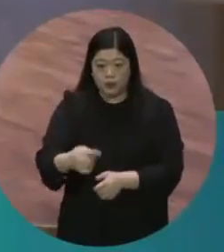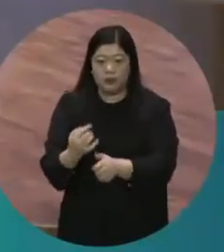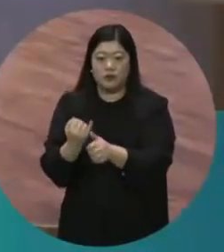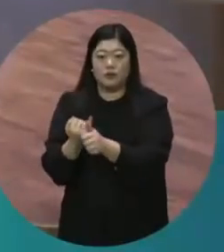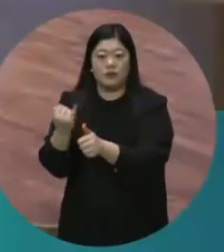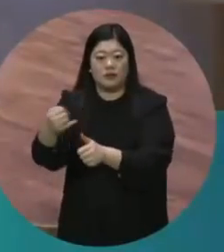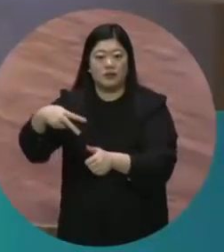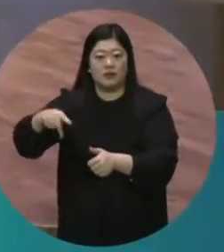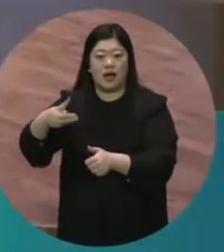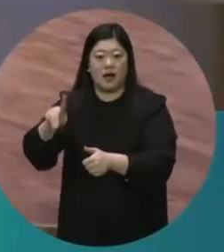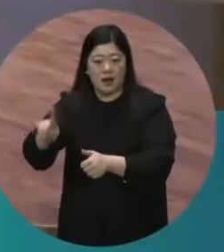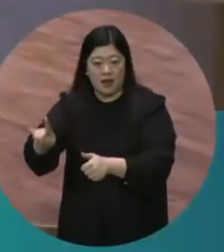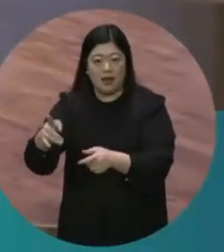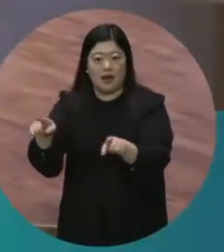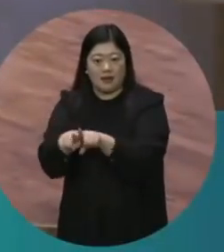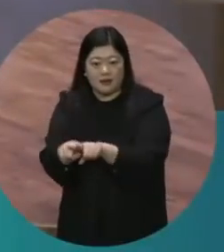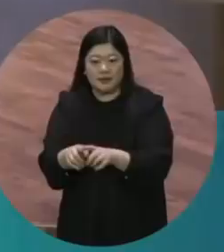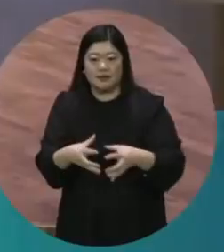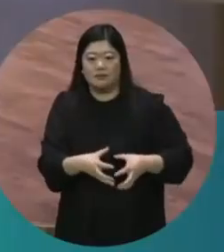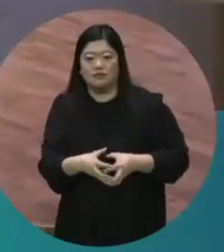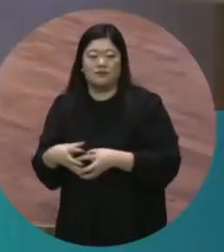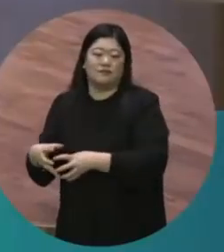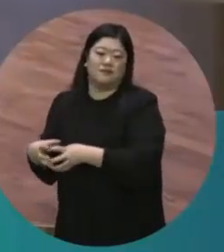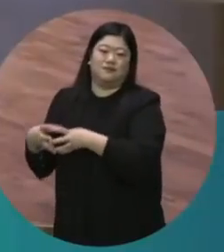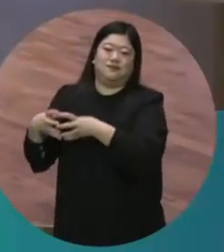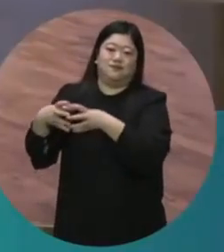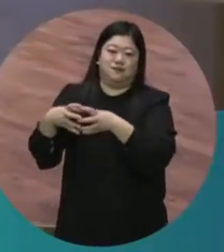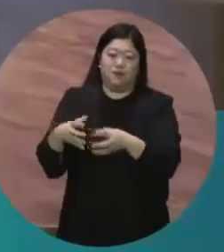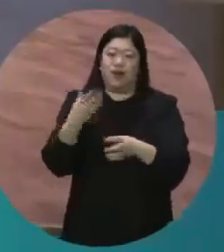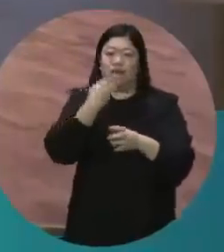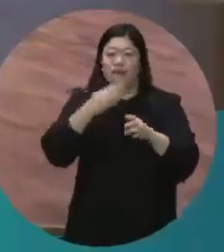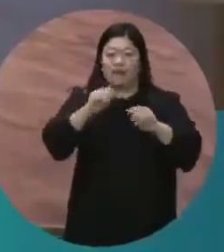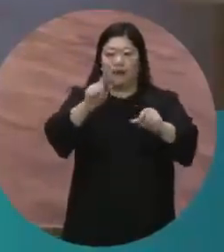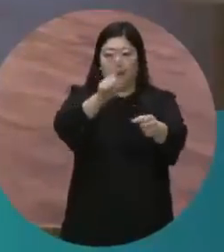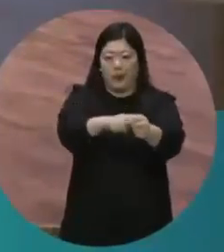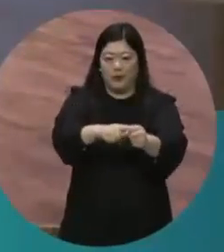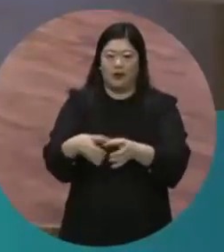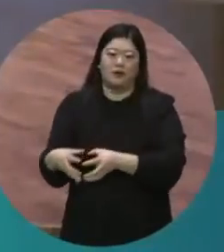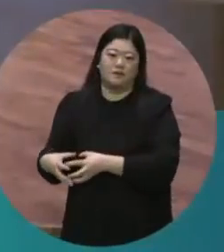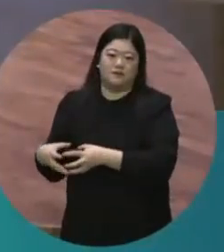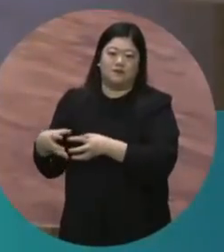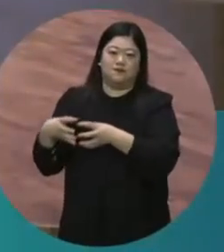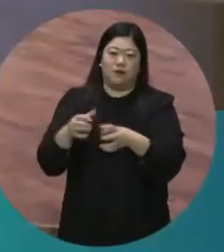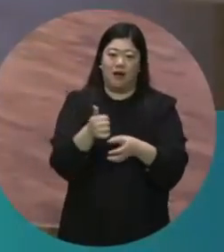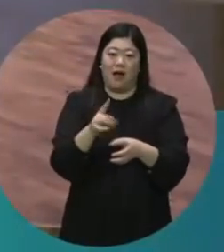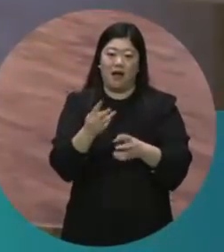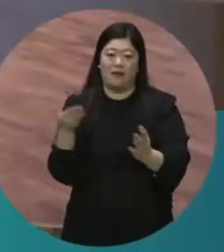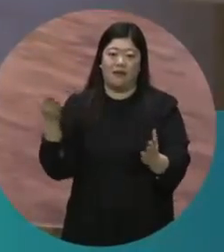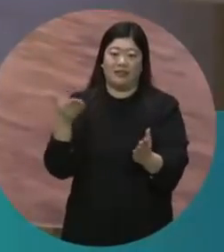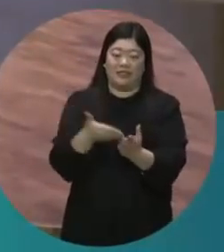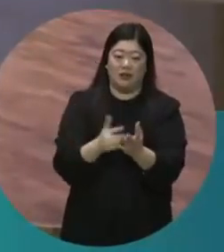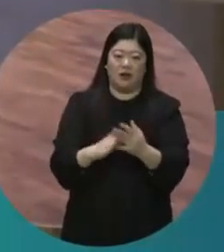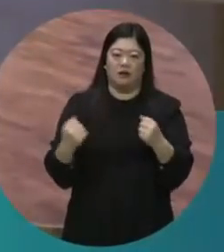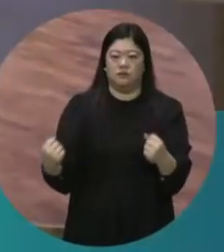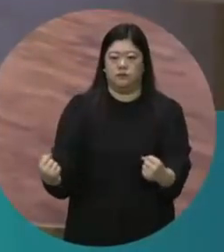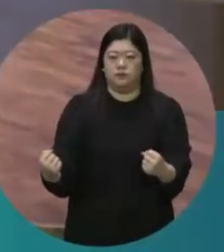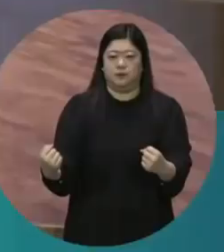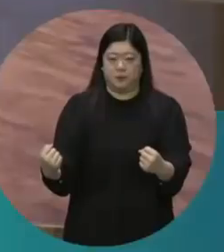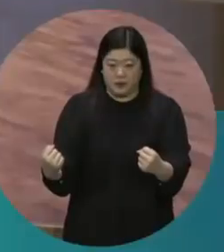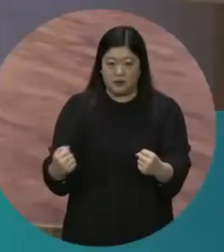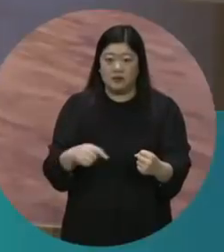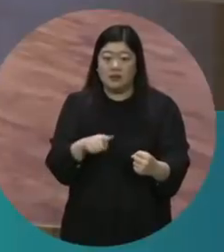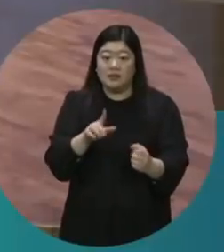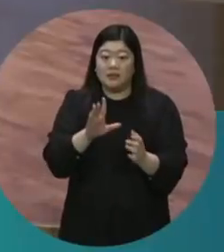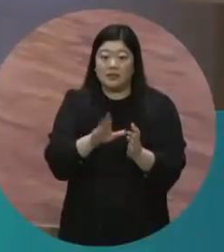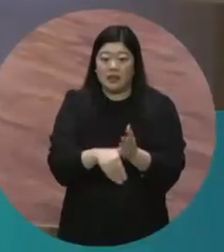데리고 갈대아인의 우르를 떠나 가나안 땅으로 가고자 하더니 하란에 이르러 거기 거류하였으며 테라는